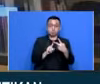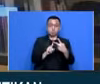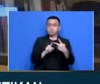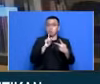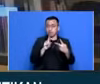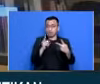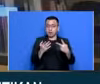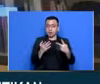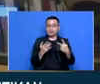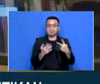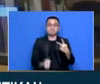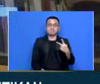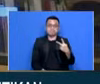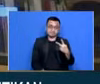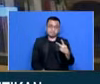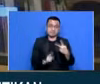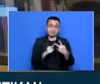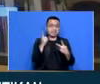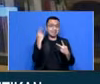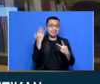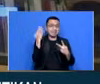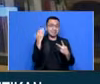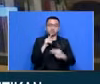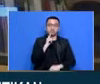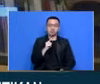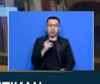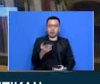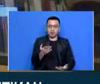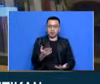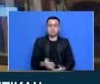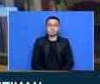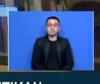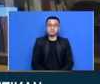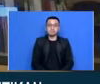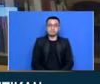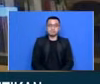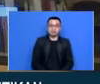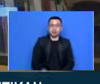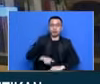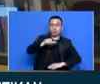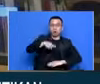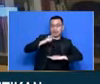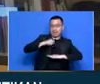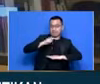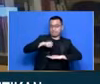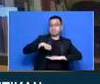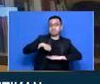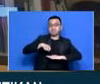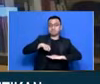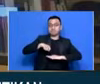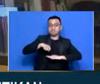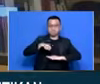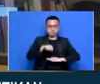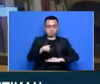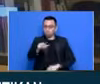standar kpph misalnya eh sikap adil dan misalnya tidak mempertimbangkan ee